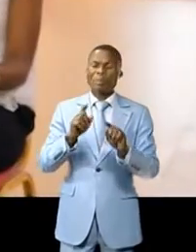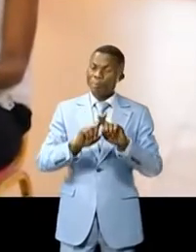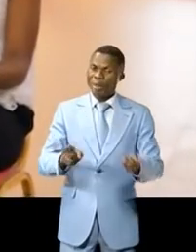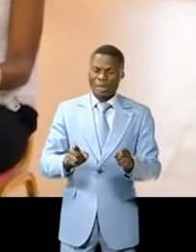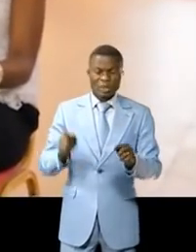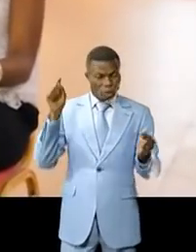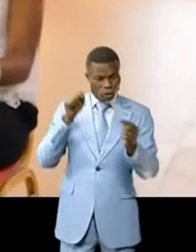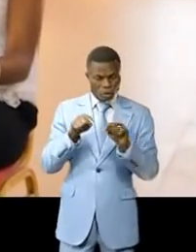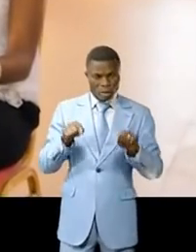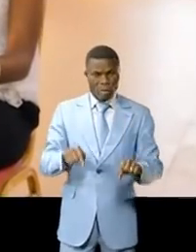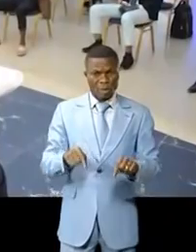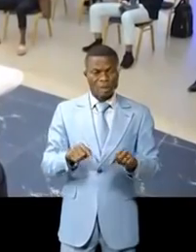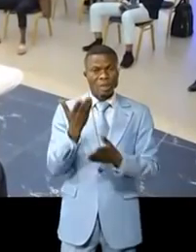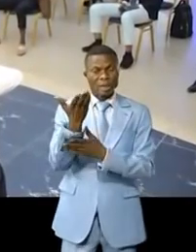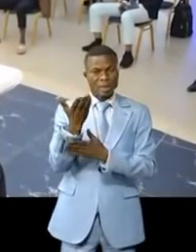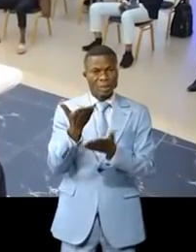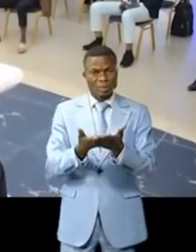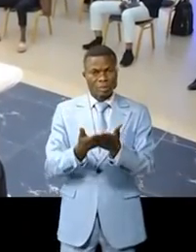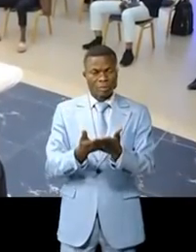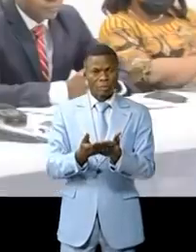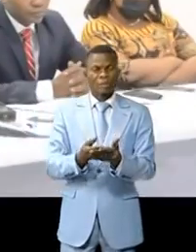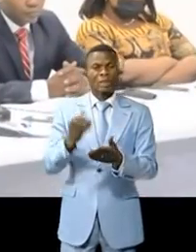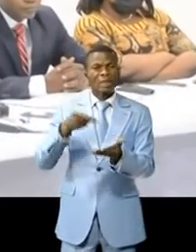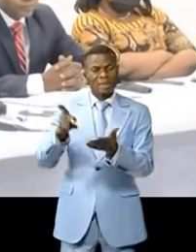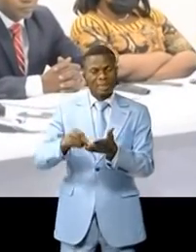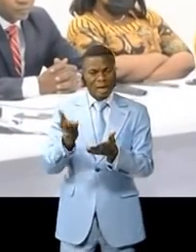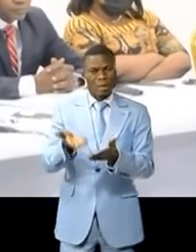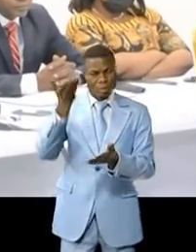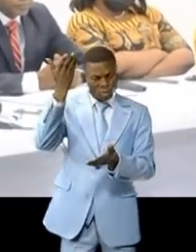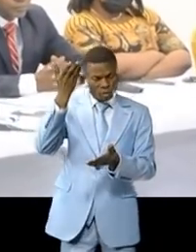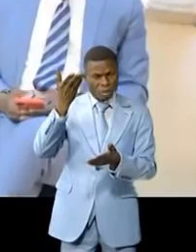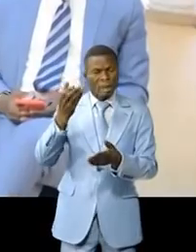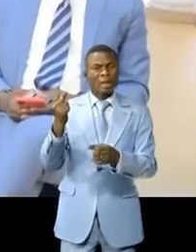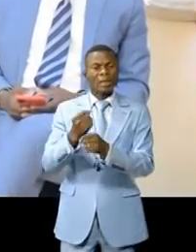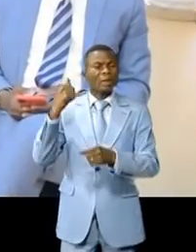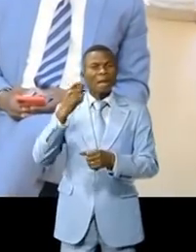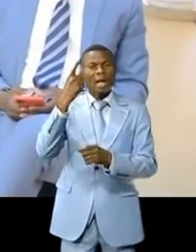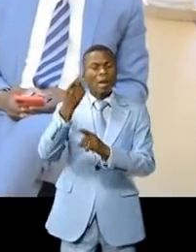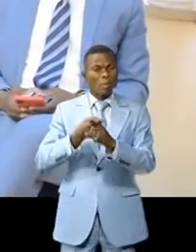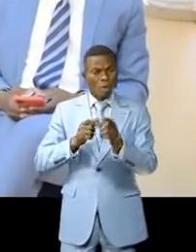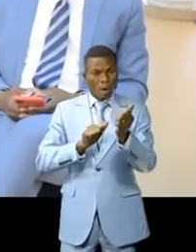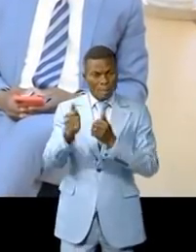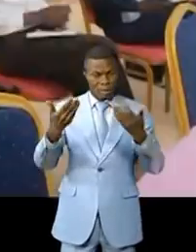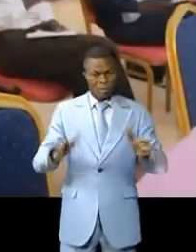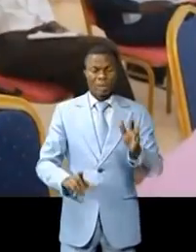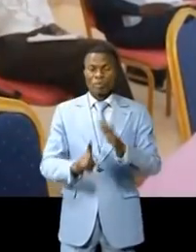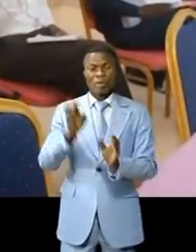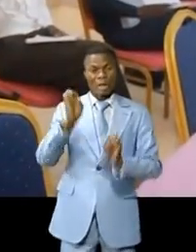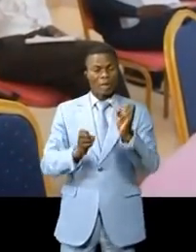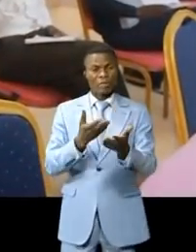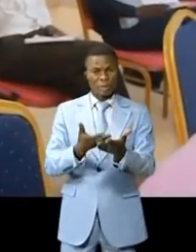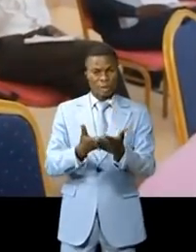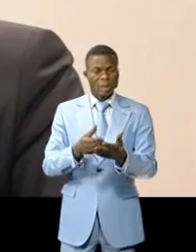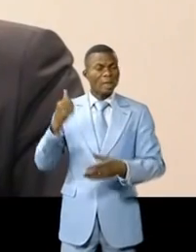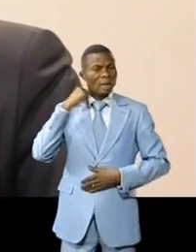CIMECO. Parmi ces revendications, les bons traitements salariaux à leurs prestations. Un mois après, voici l'évaluation faite par